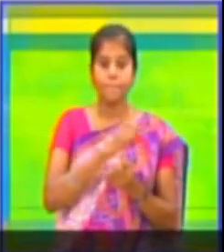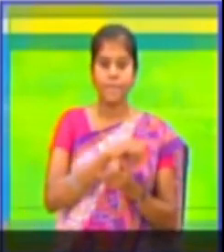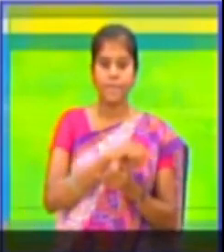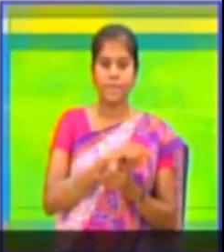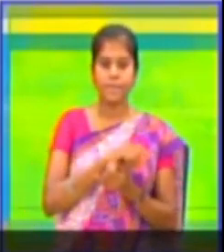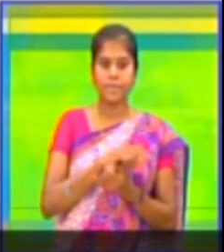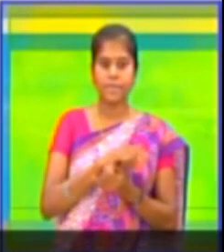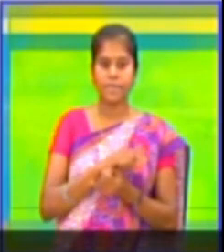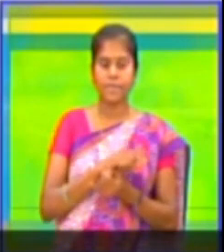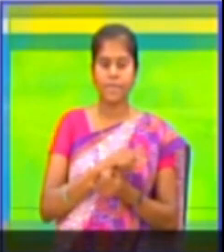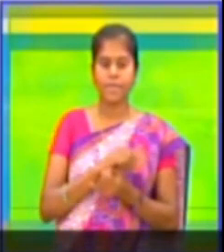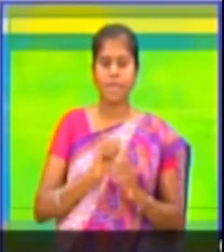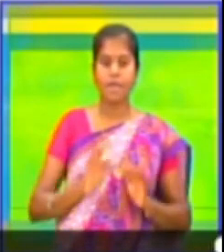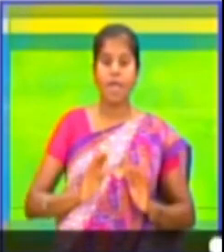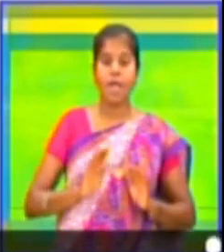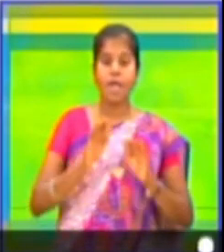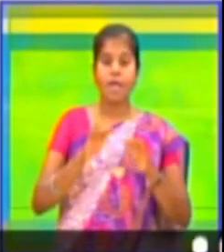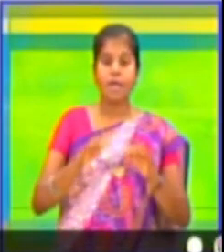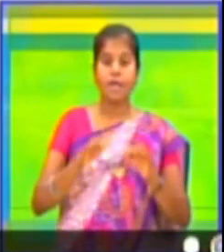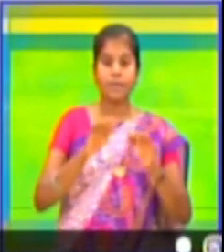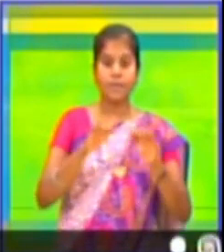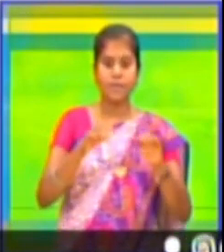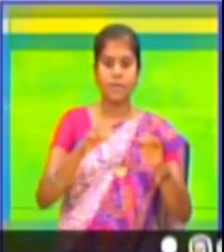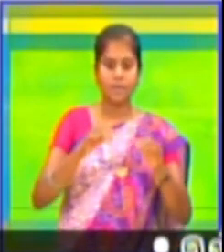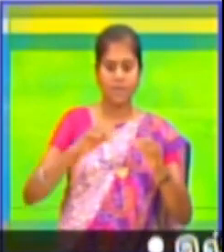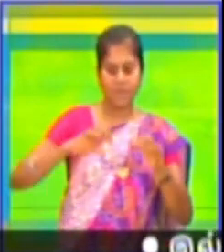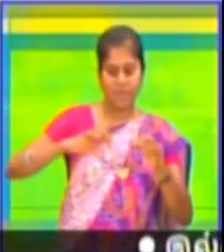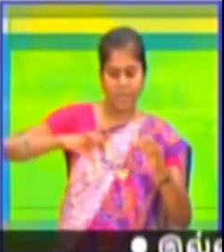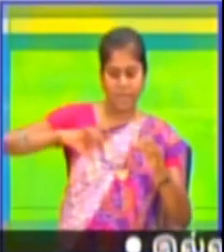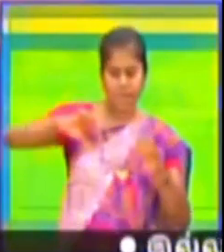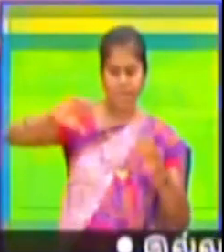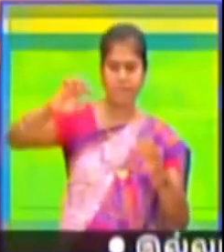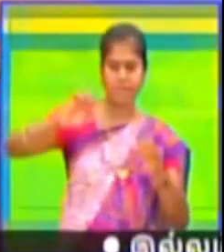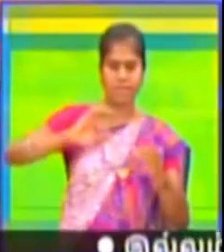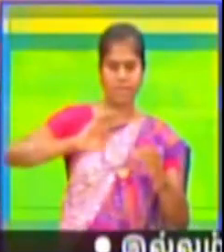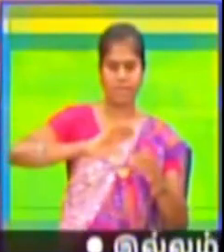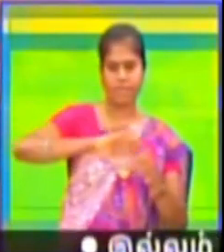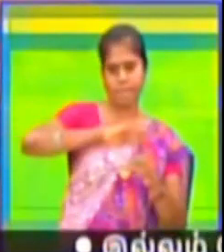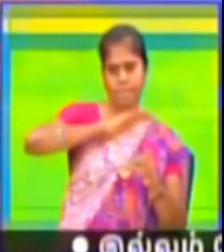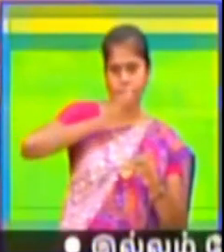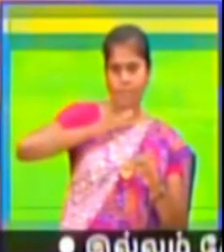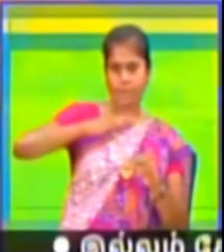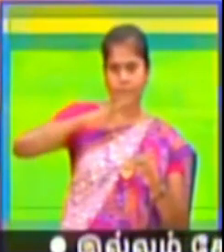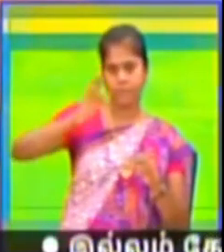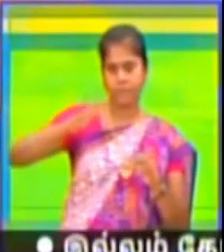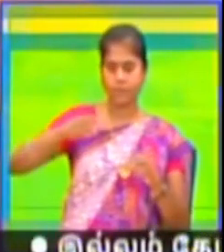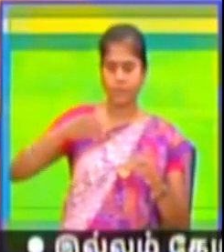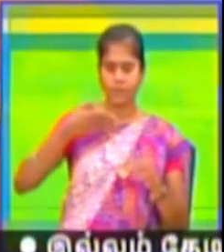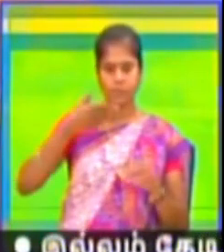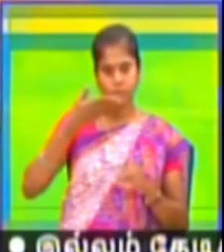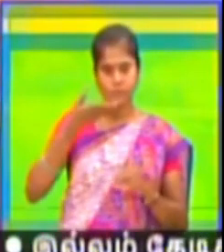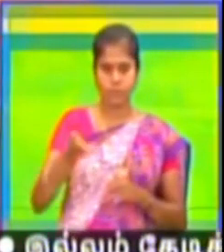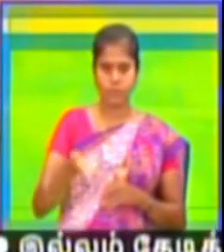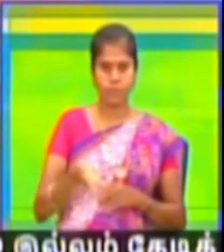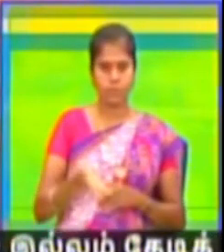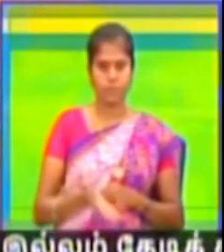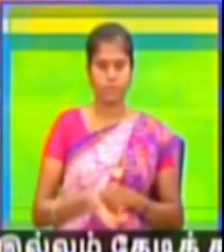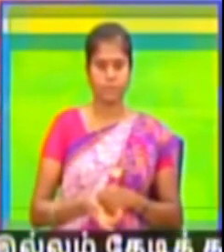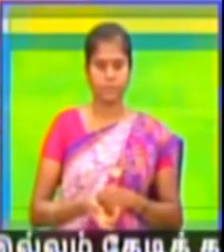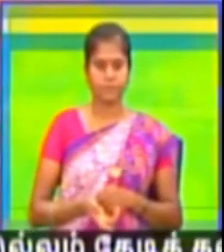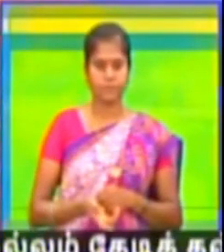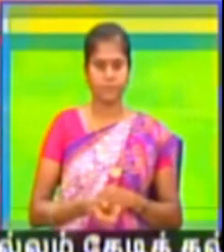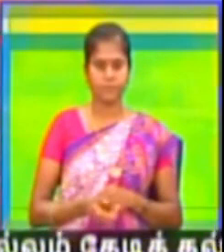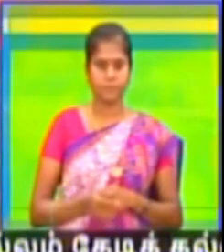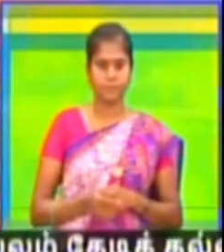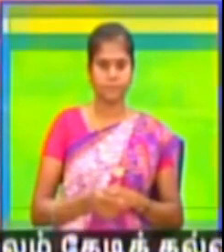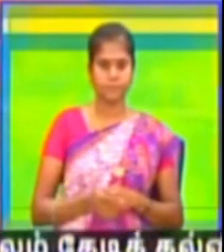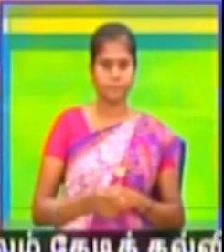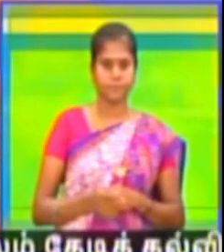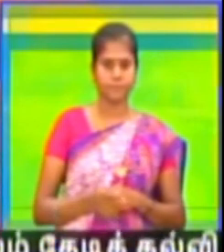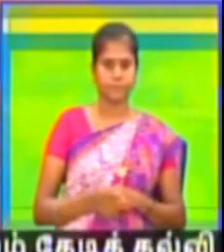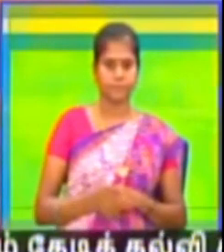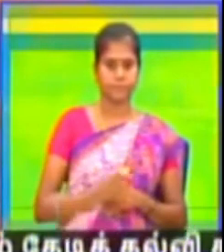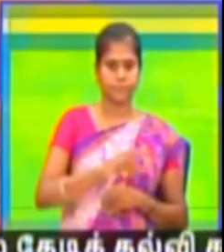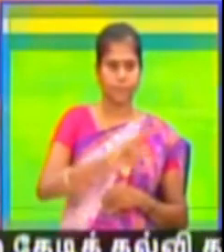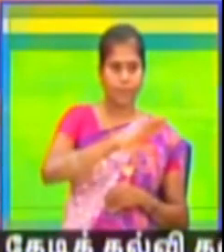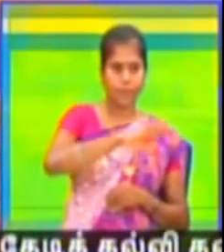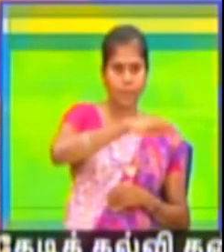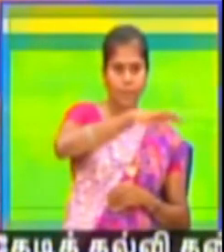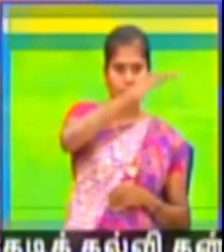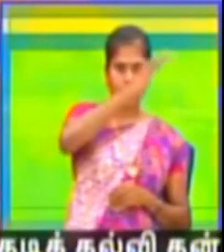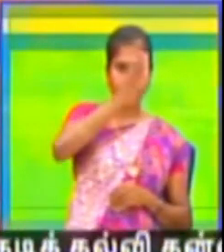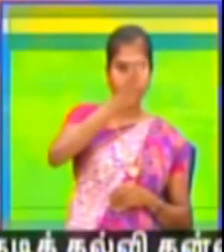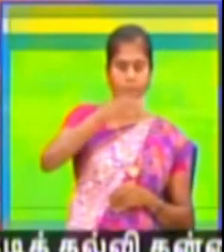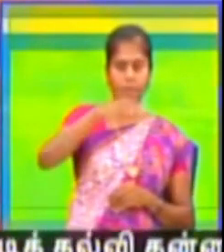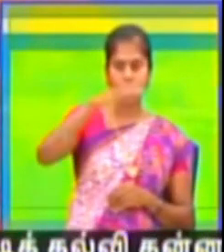வந்து கடற்கரை மலைத்தொடர் எனவும் சொல்கிறாங்க. நல்லா கவனிங்கம்மா, ராக்கி மலைத்தொடர் 2 இணை